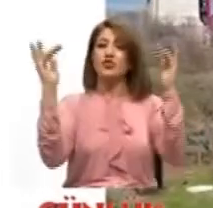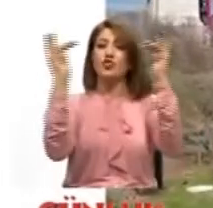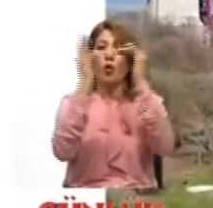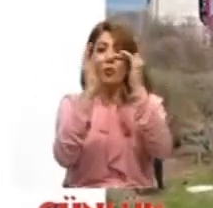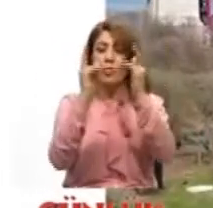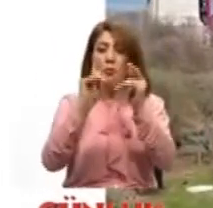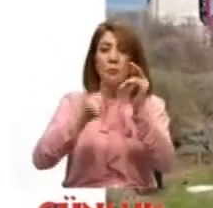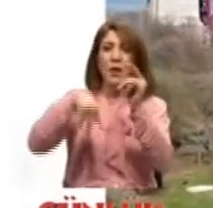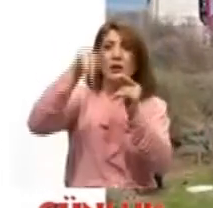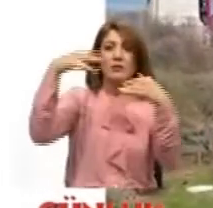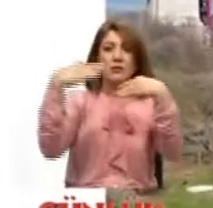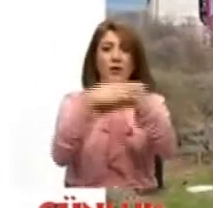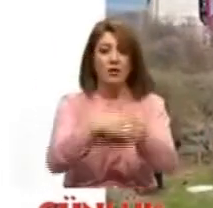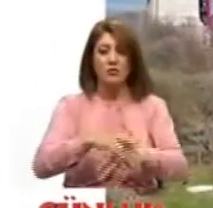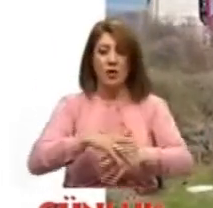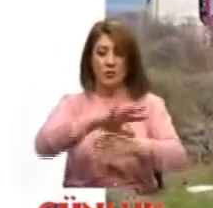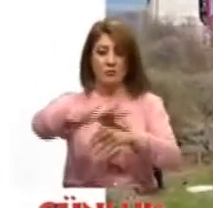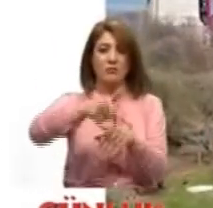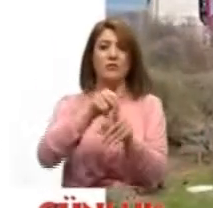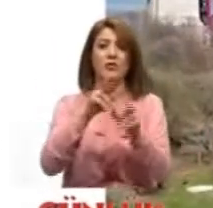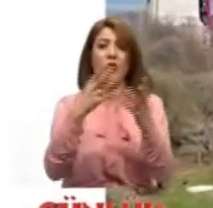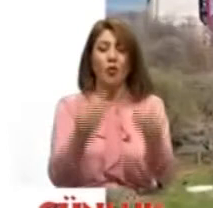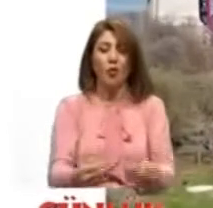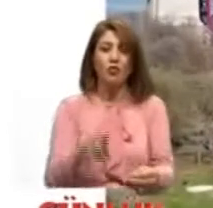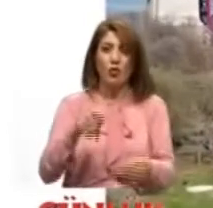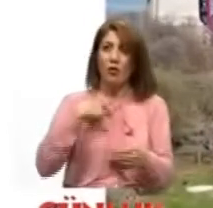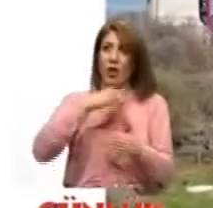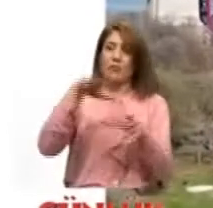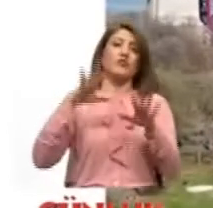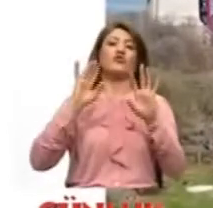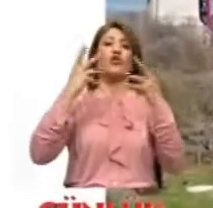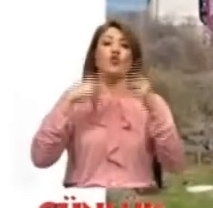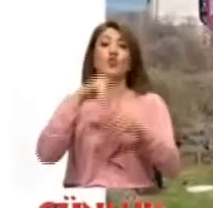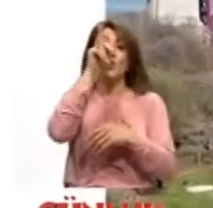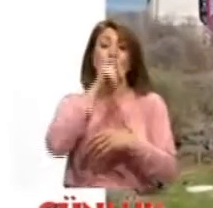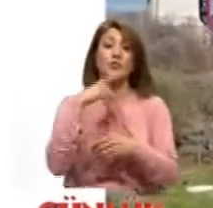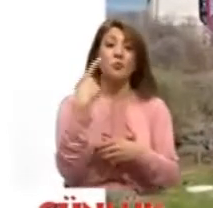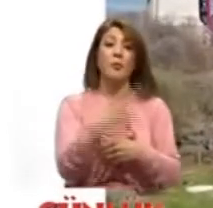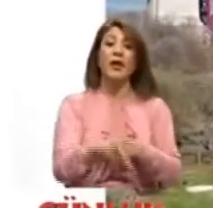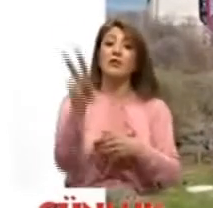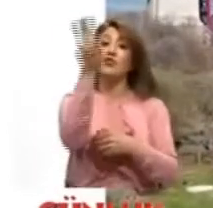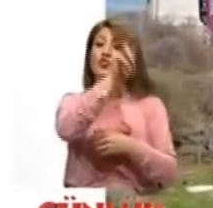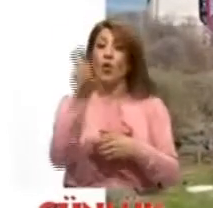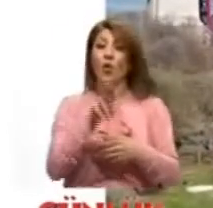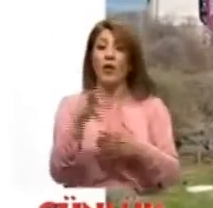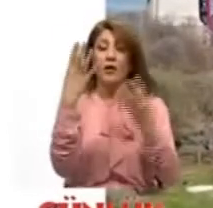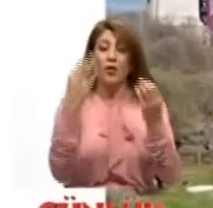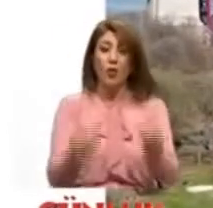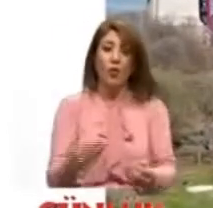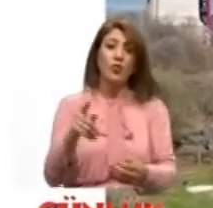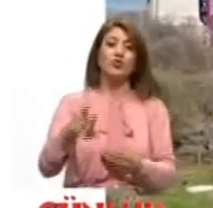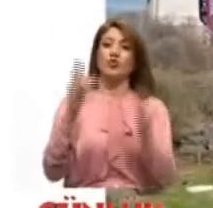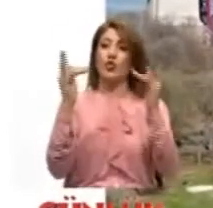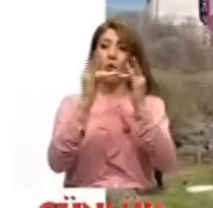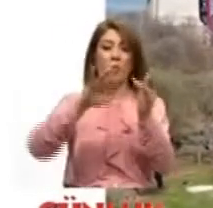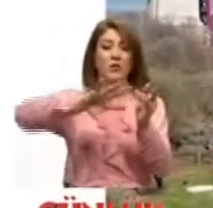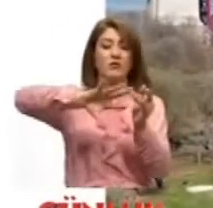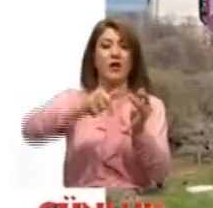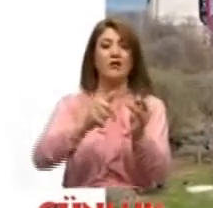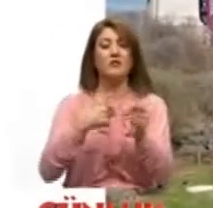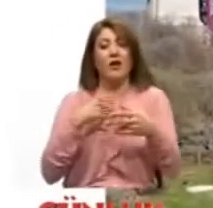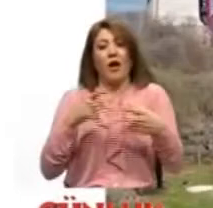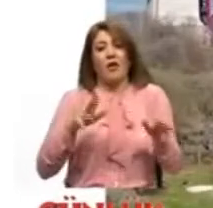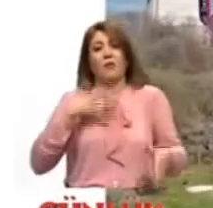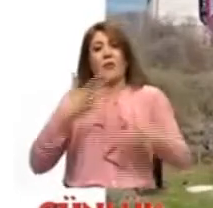yok olması ülkede günün konusu olmuş durumda. Değeri yaklaşık 100 bin dolar olan köprünün nasıl çalındıysa ayrı bir merak